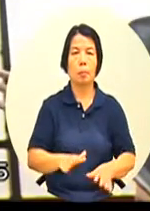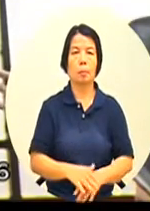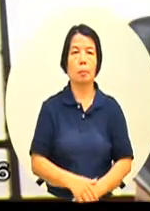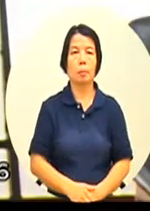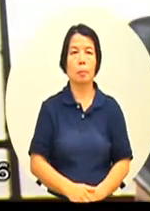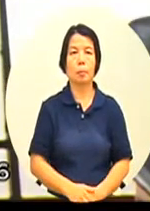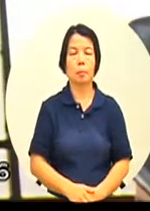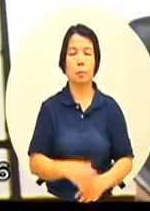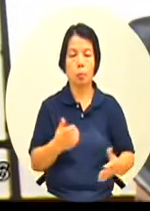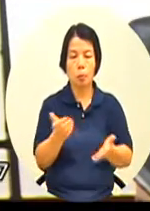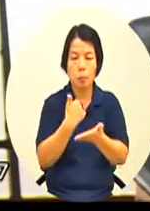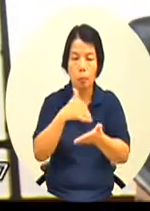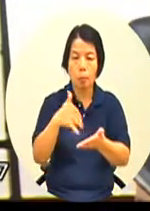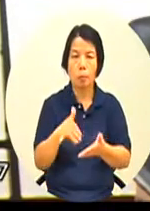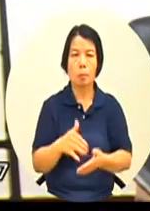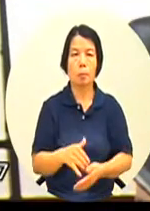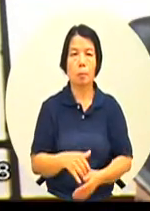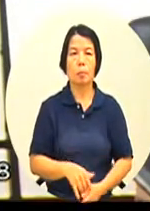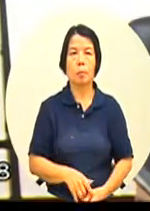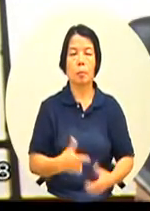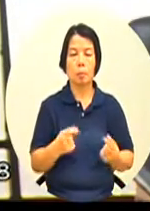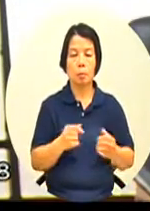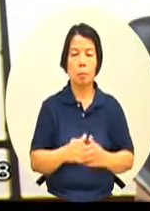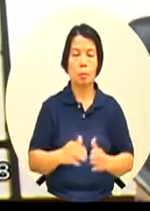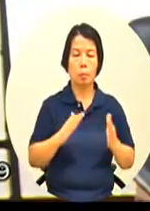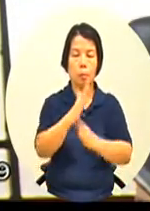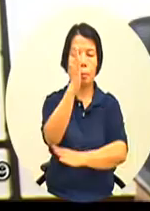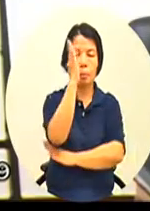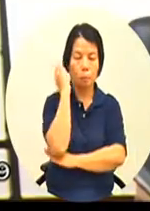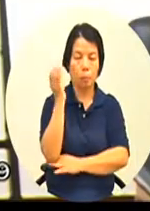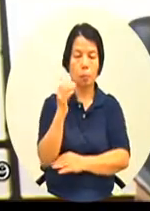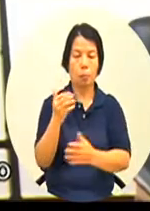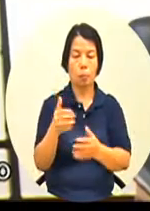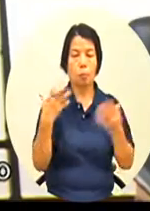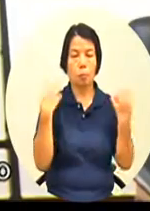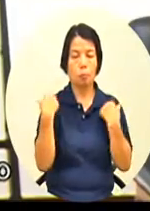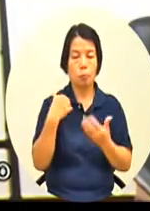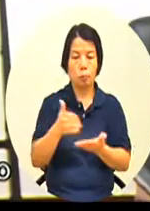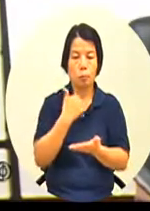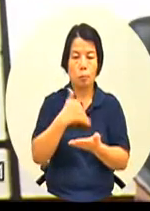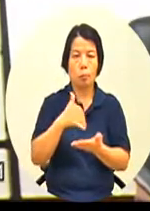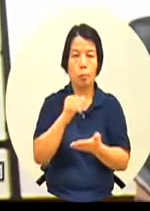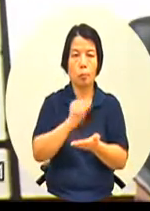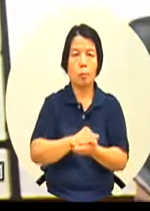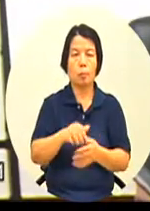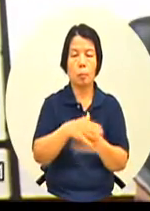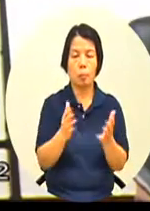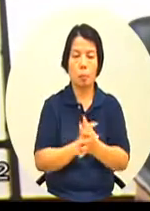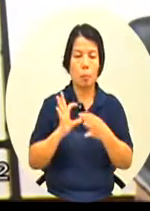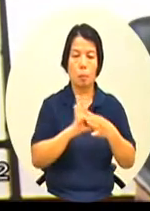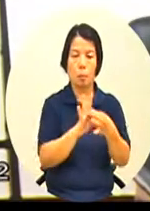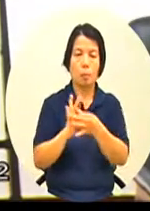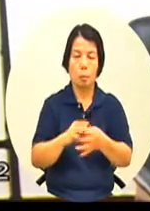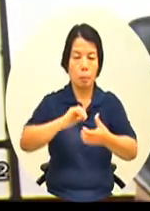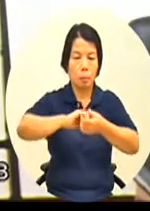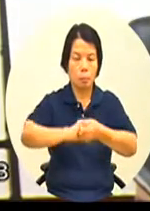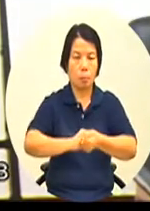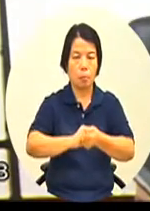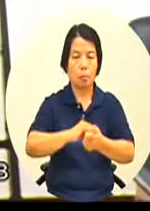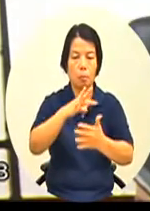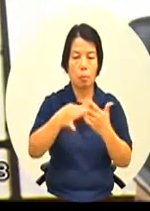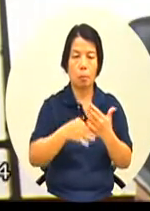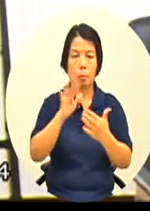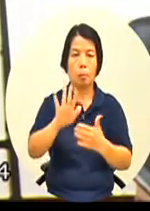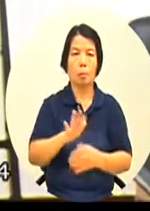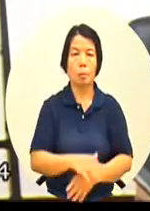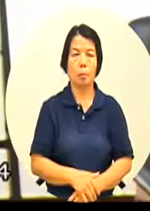们的预算还是市府在编列，但是呢还是有一个联合决策的精神在，因为我相信